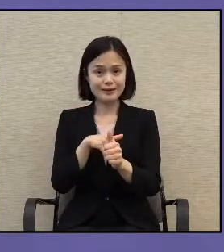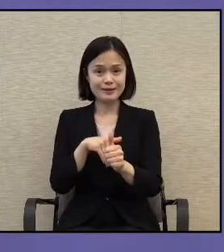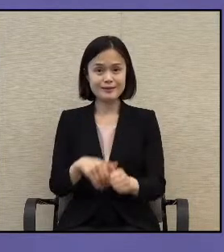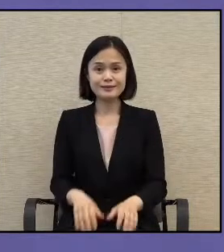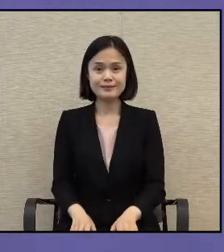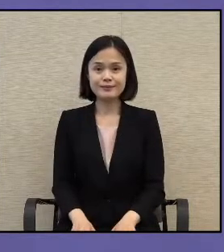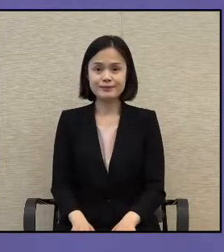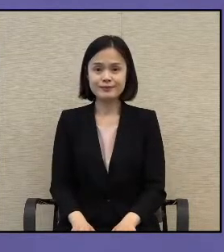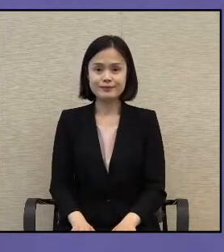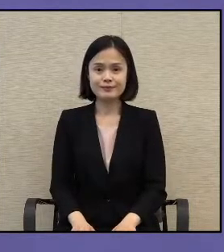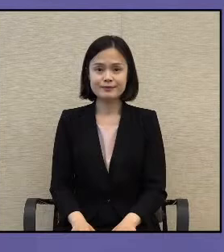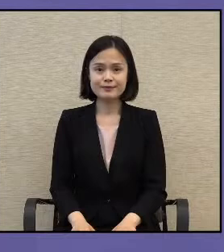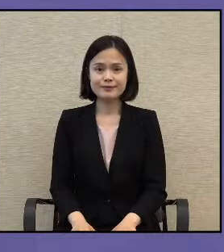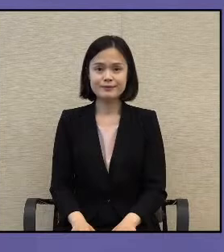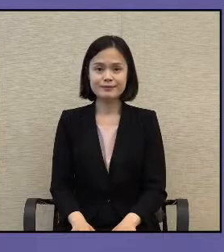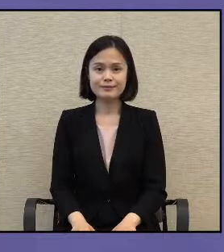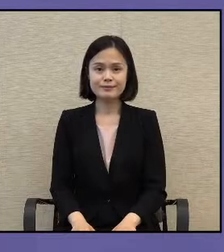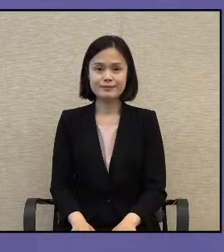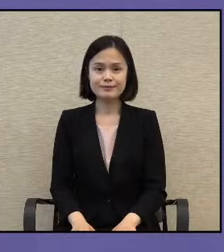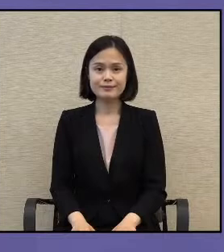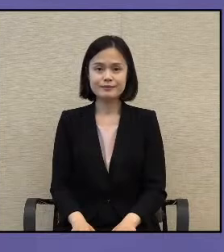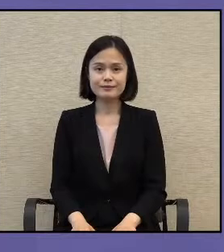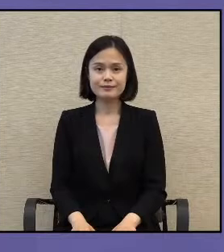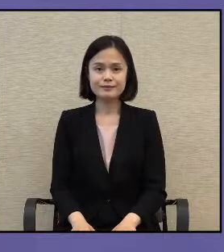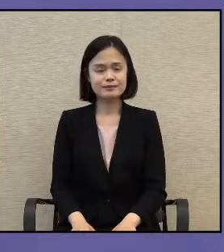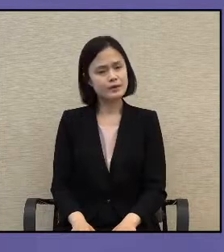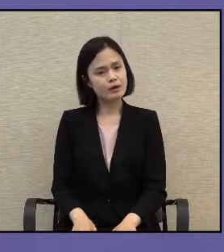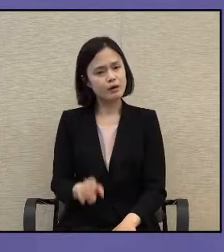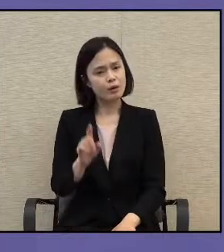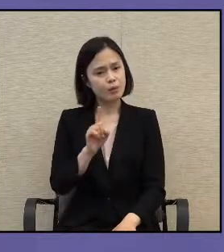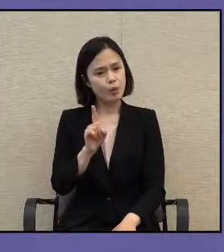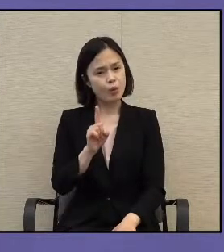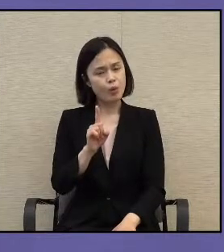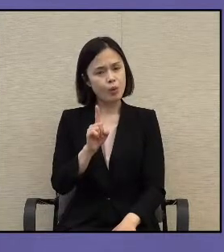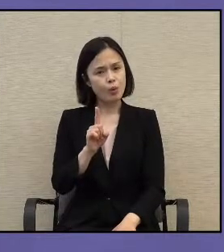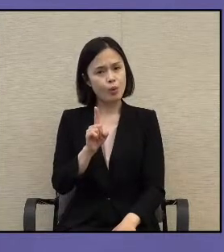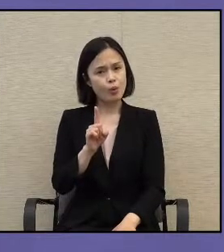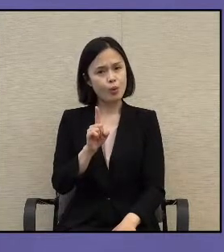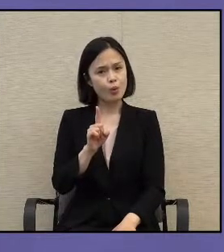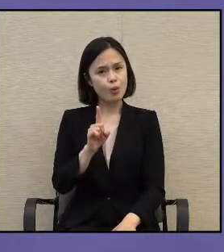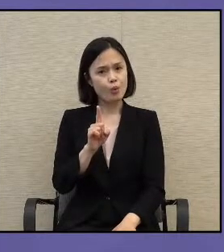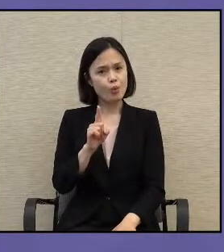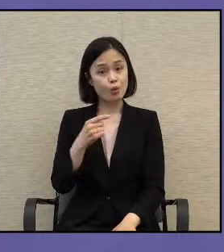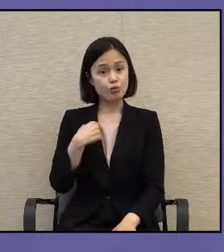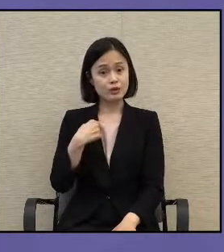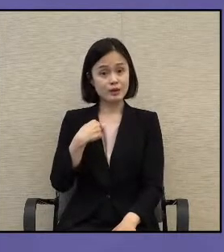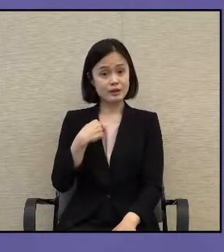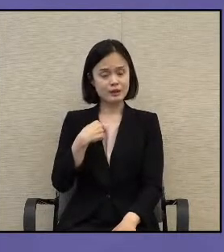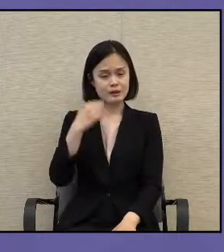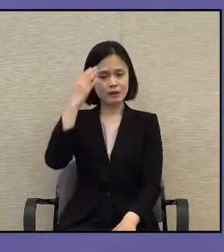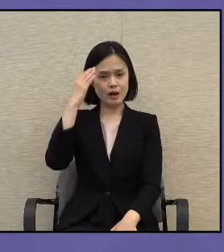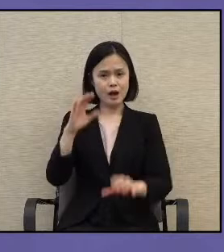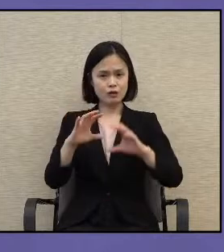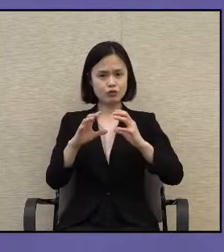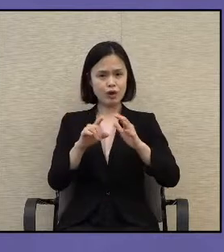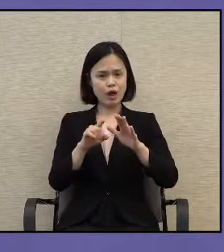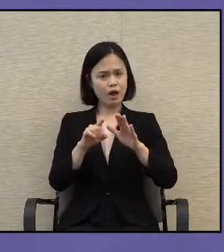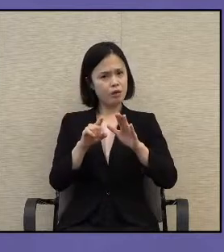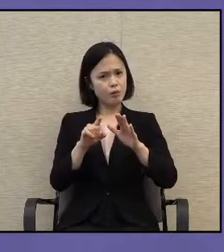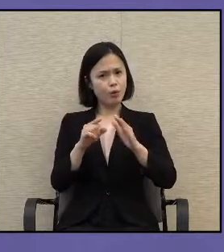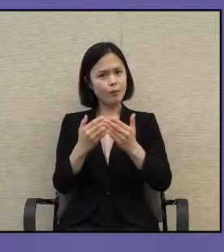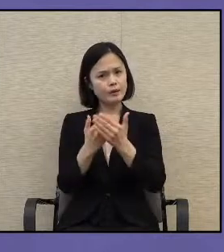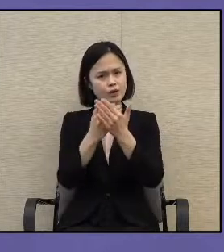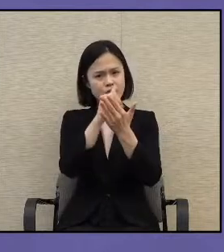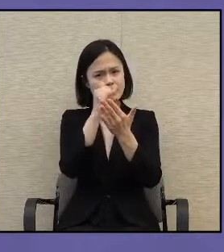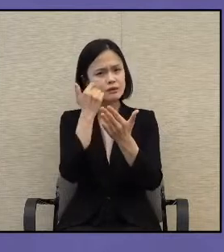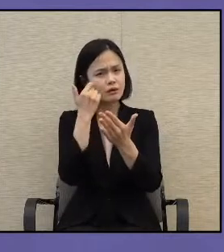이게 먼저 좀 앞서 있는 것인가? 라고도 생각을 했었는데 꼭 그렇지도 않습니다. 왜냐하면 이제